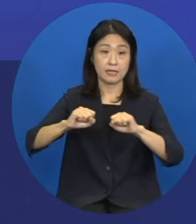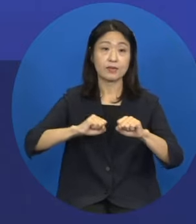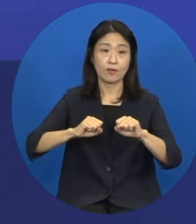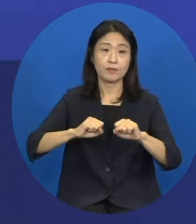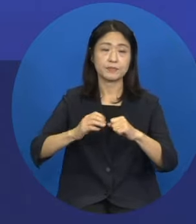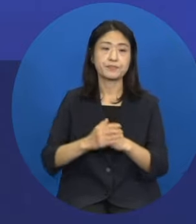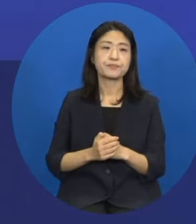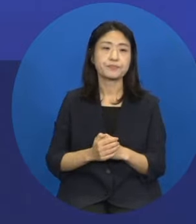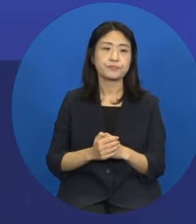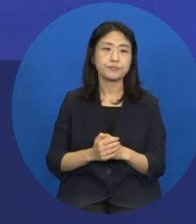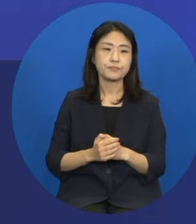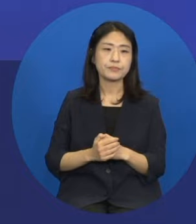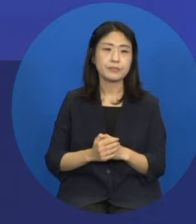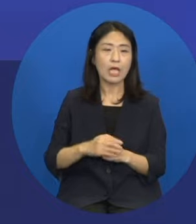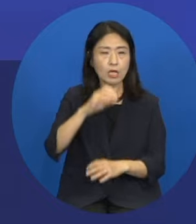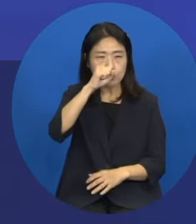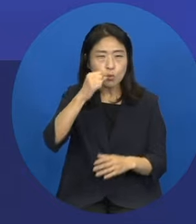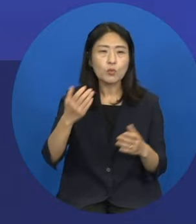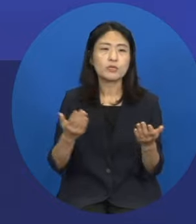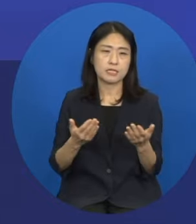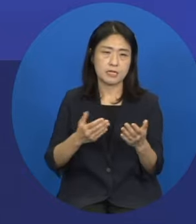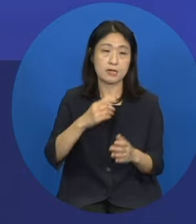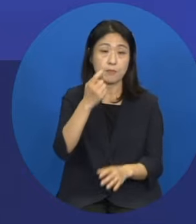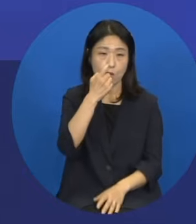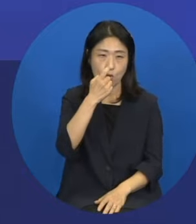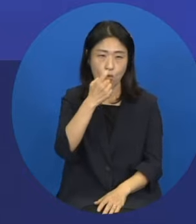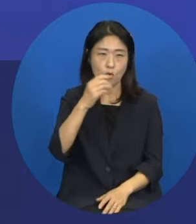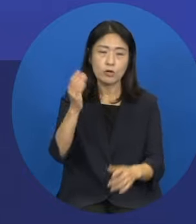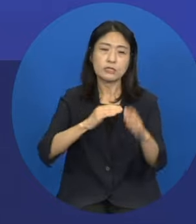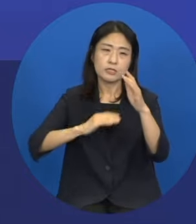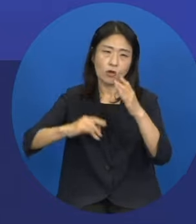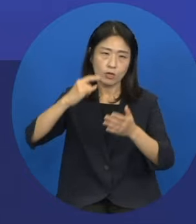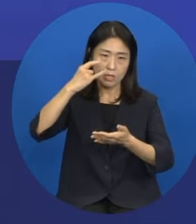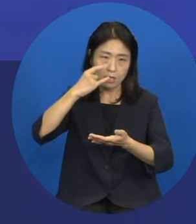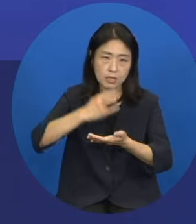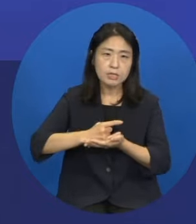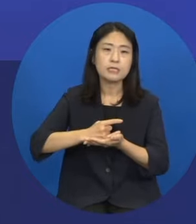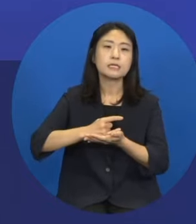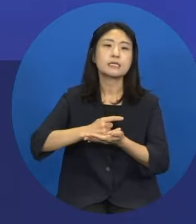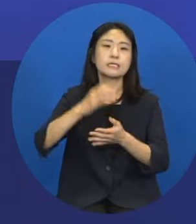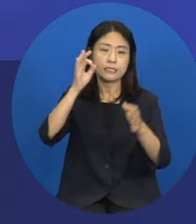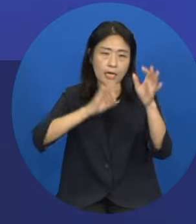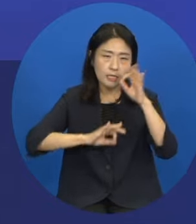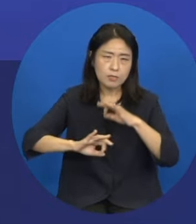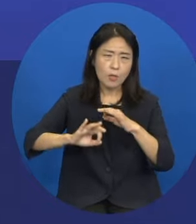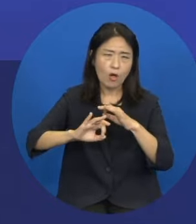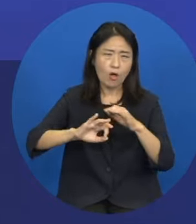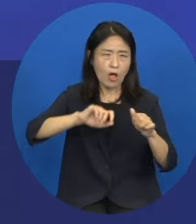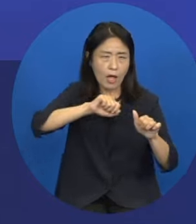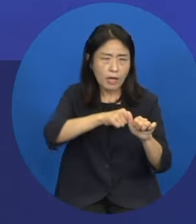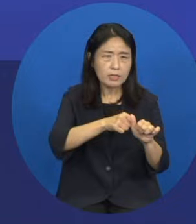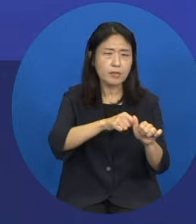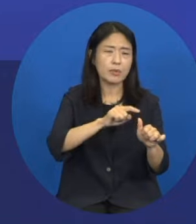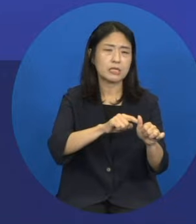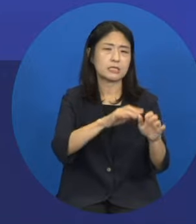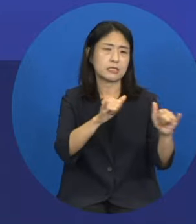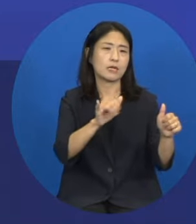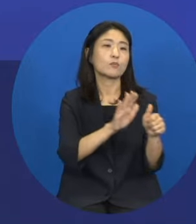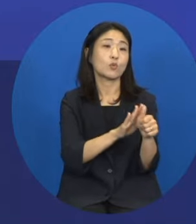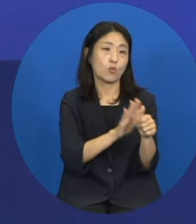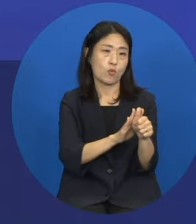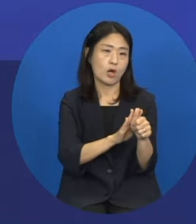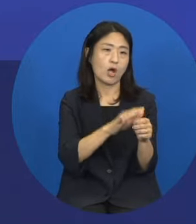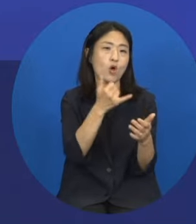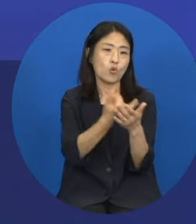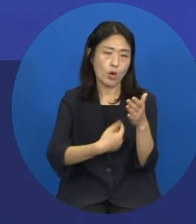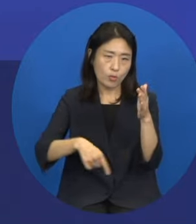17절에 선행을 배우며 정의를 구하며 학대받는 자를 도와주며 고아를 위하여 신원하며